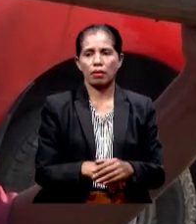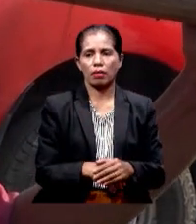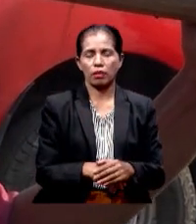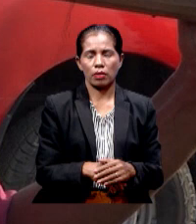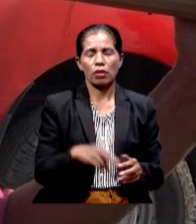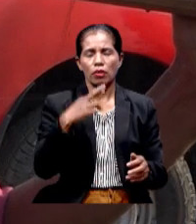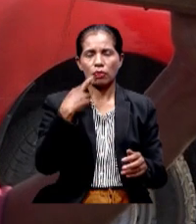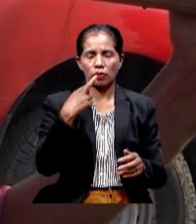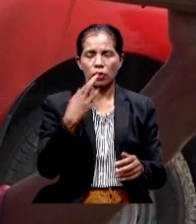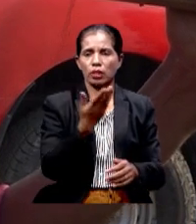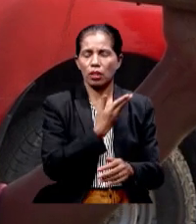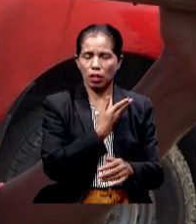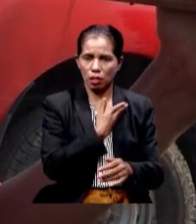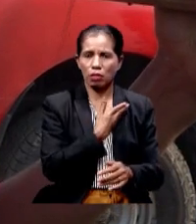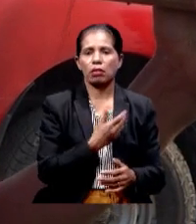karo.